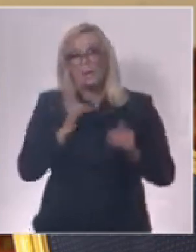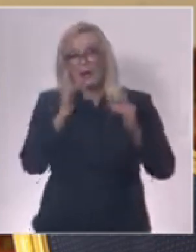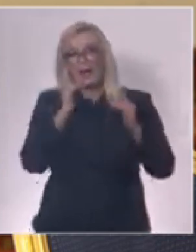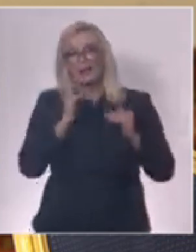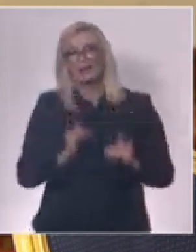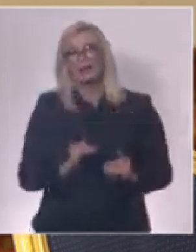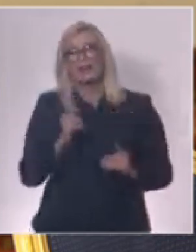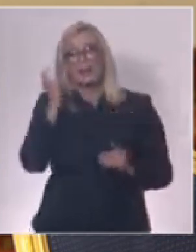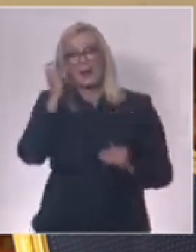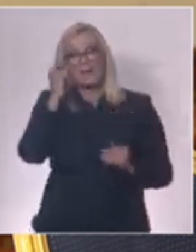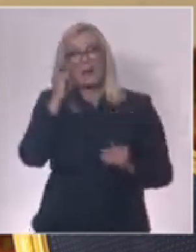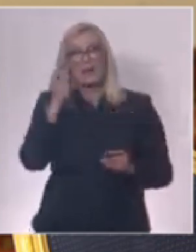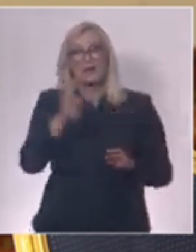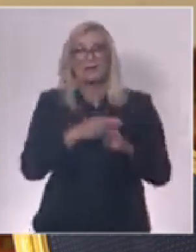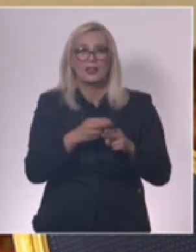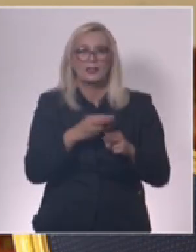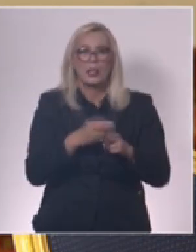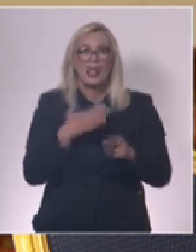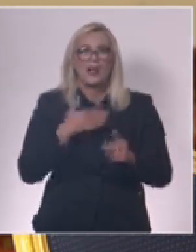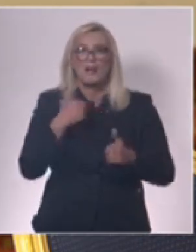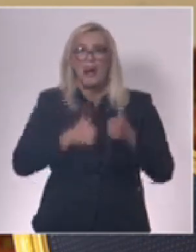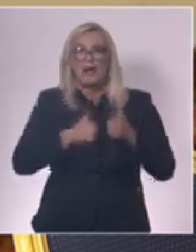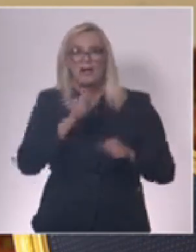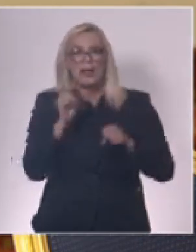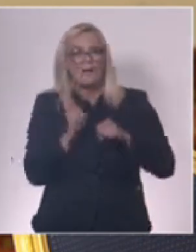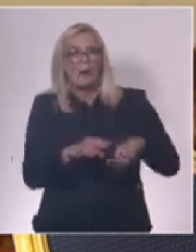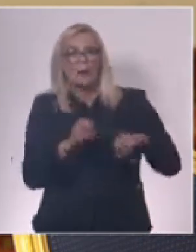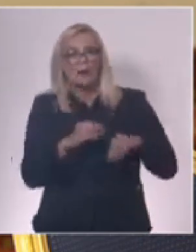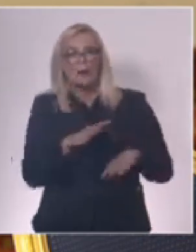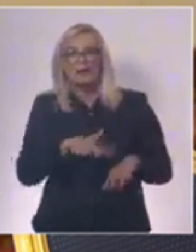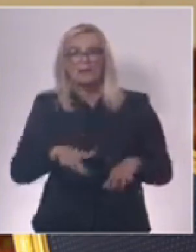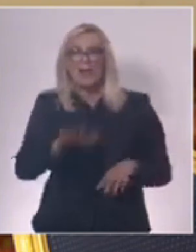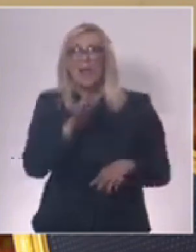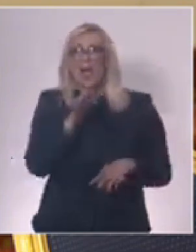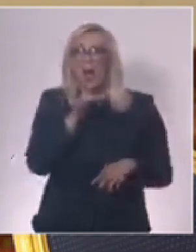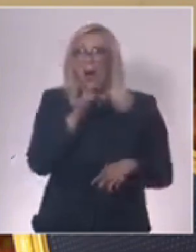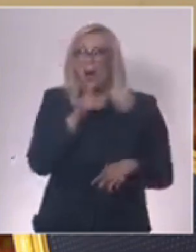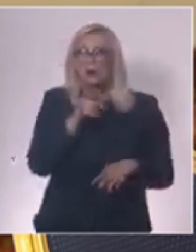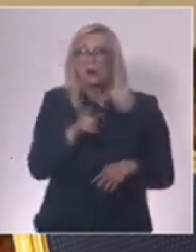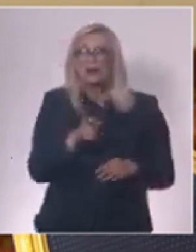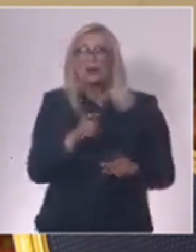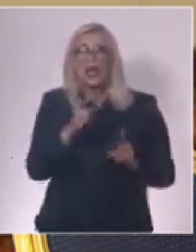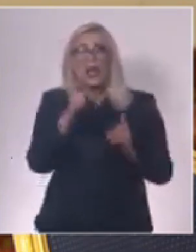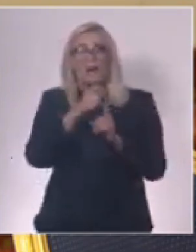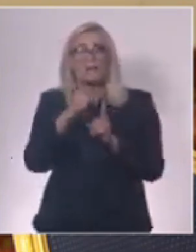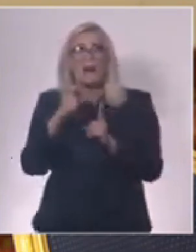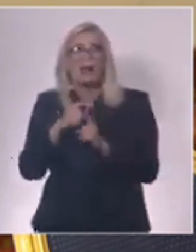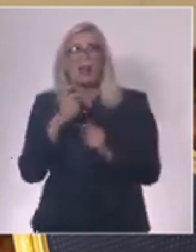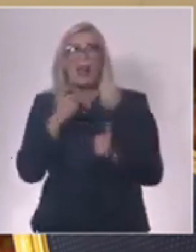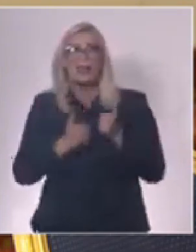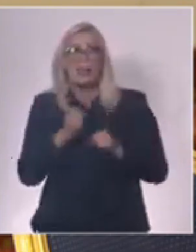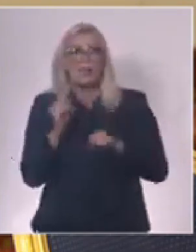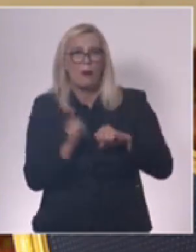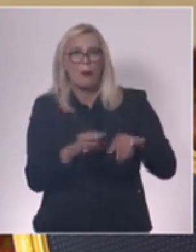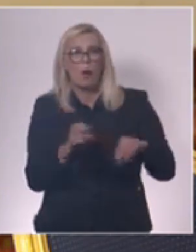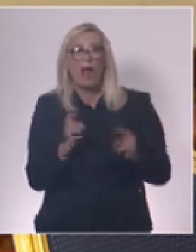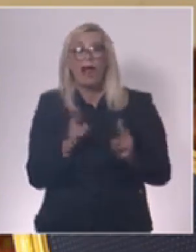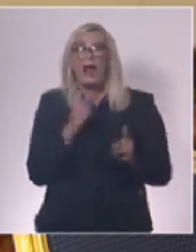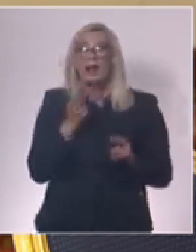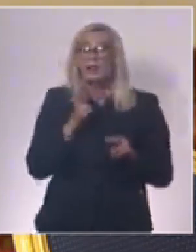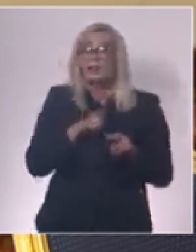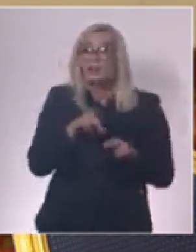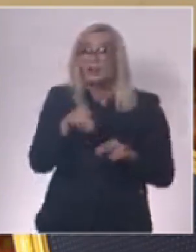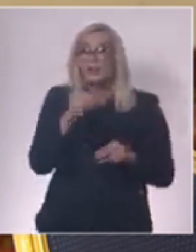екологија, диви депонии на секаде. Се биле во Охрид овој период, буквално секој паркинг е дива депонија. Како да се реши тој проблем,